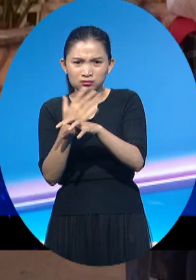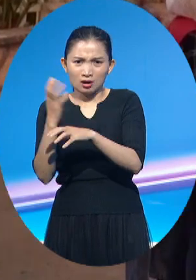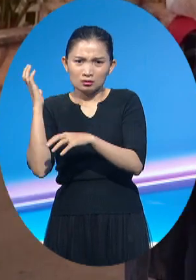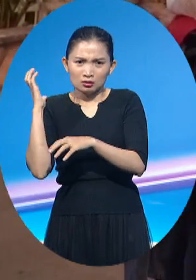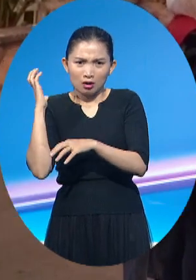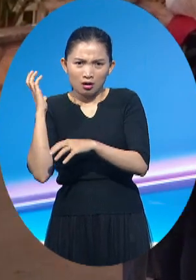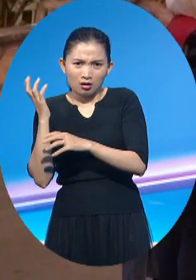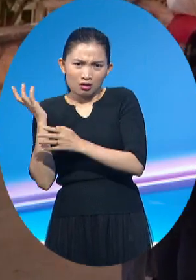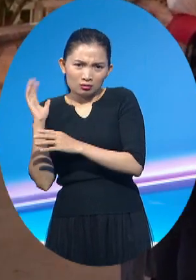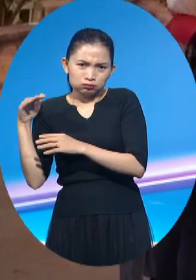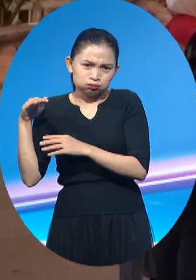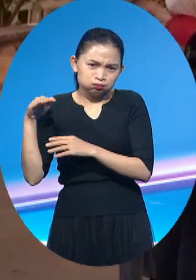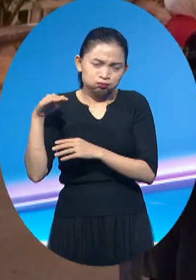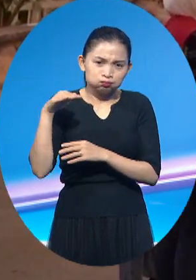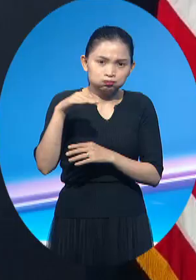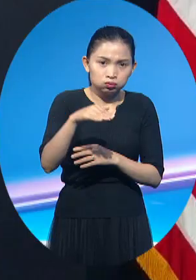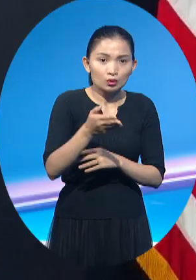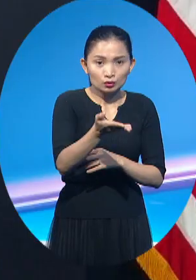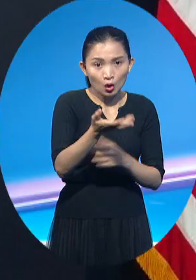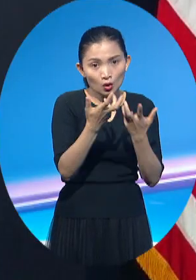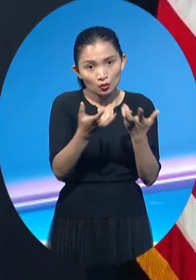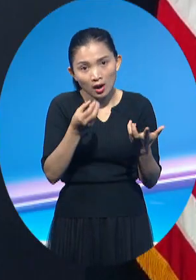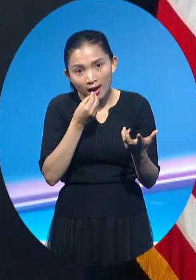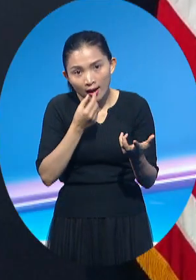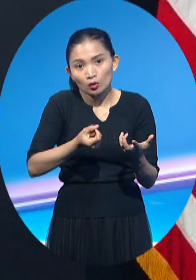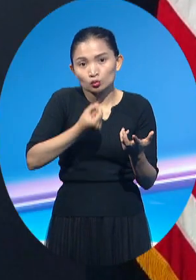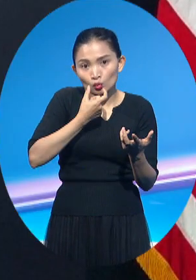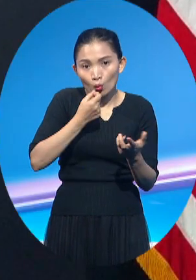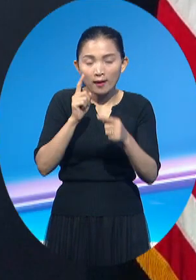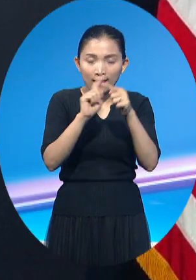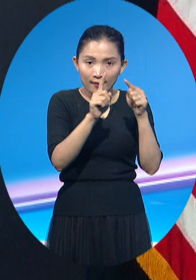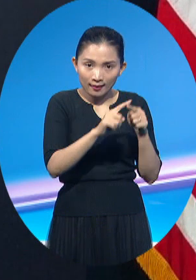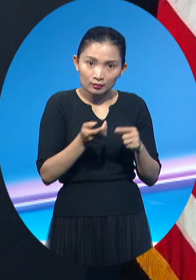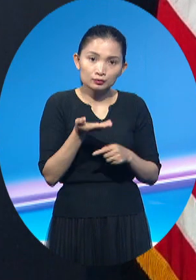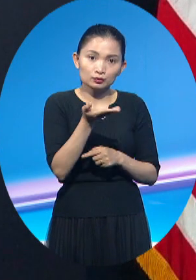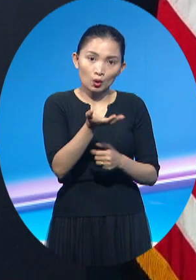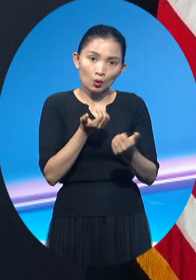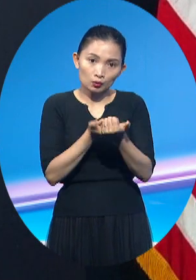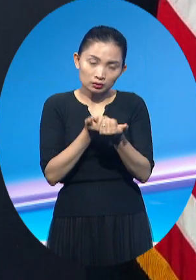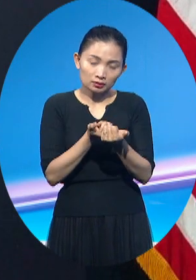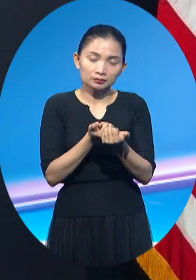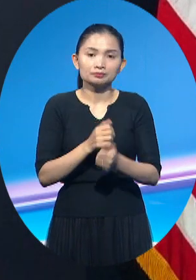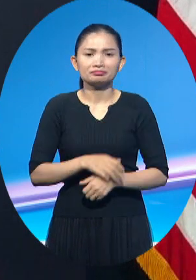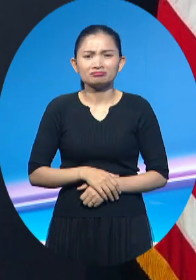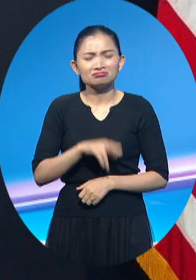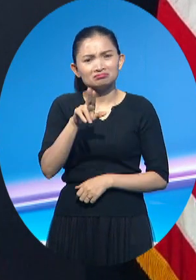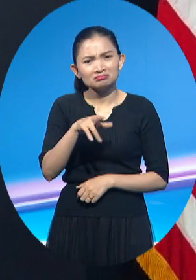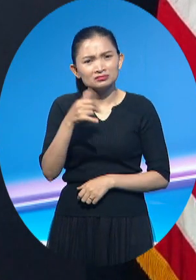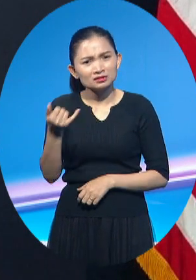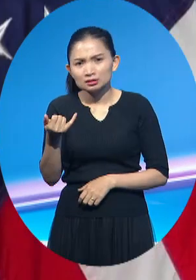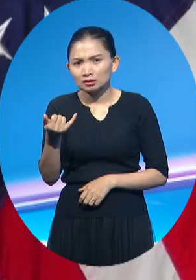Theo nhận định của ông Kirby, mức độ vận chuyển viện trợ bằng xe tải đến nay vẫn chỉ đáp ứng được một phần nhỏ so với nhu cầu ở